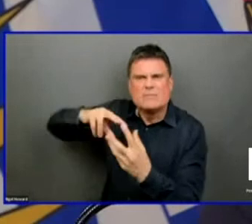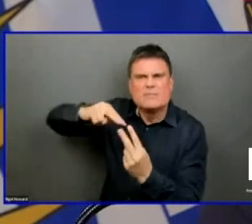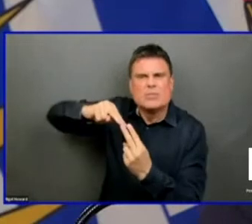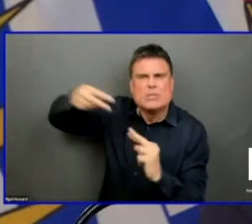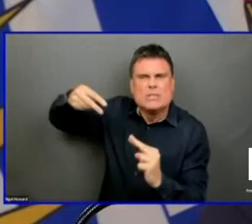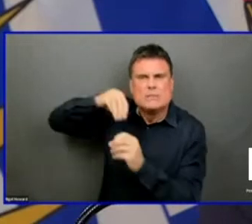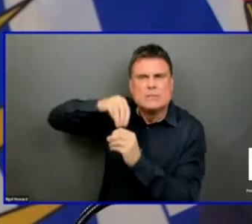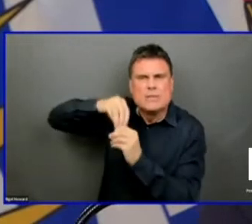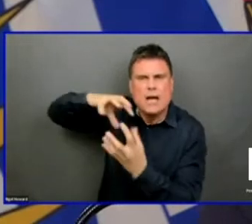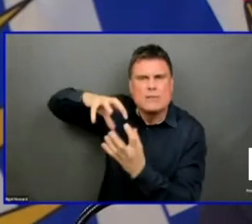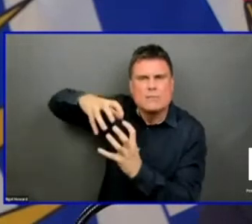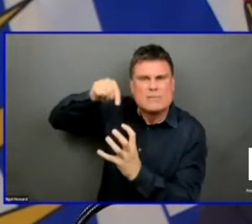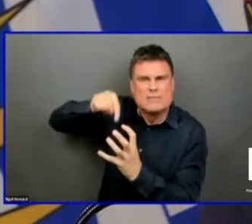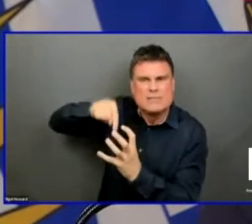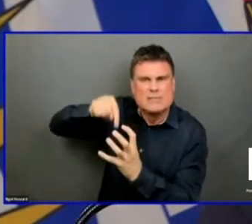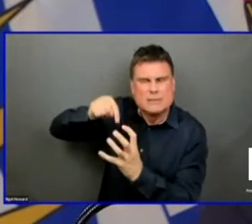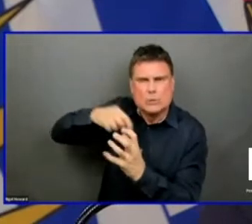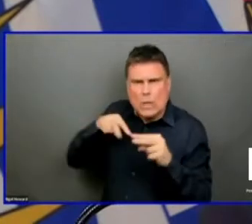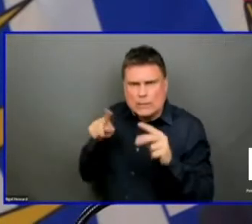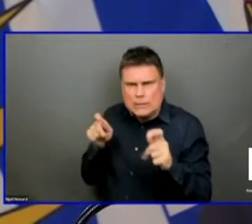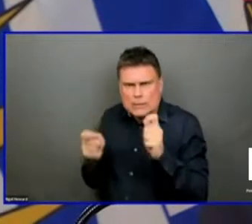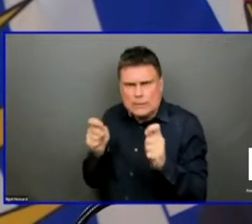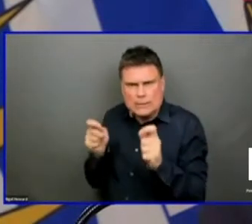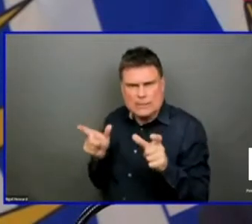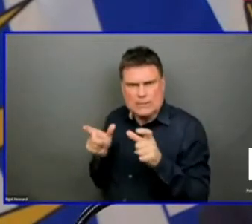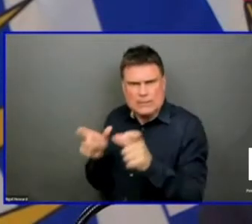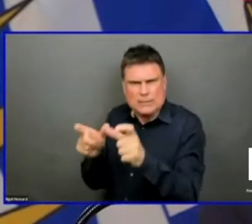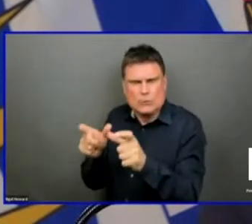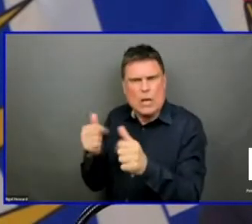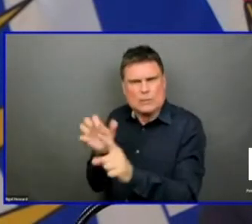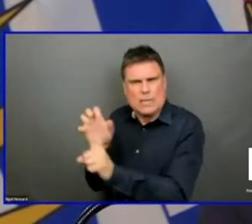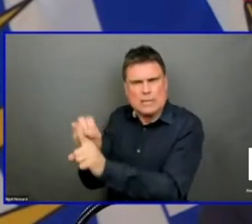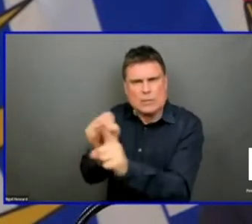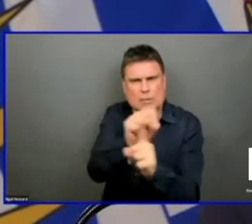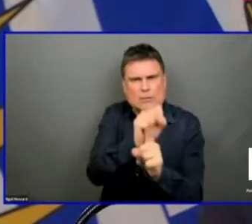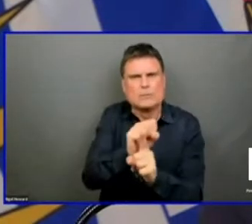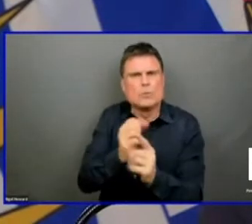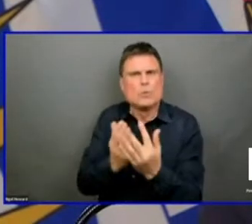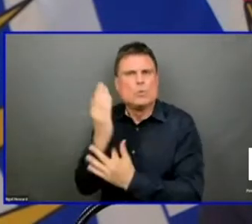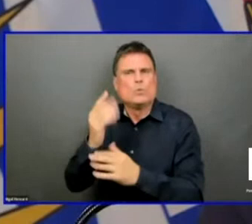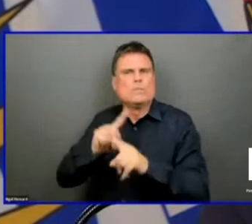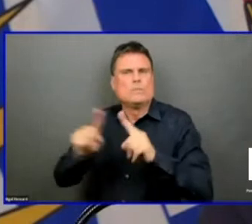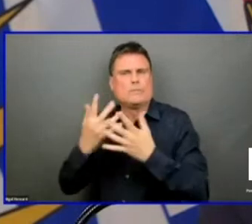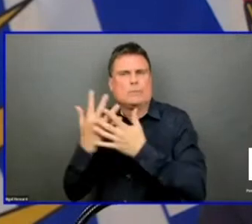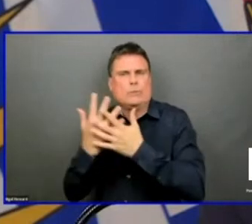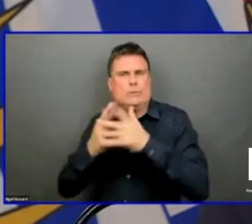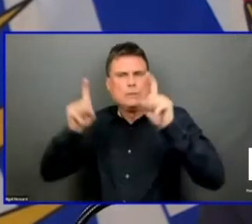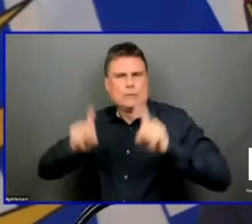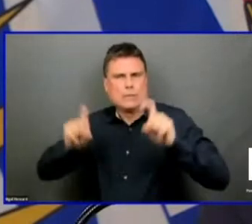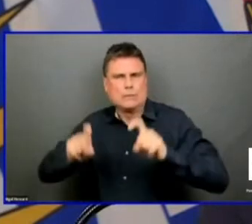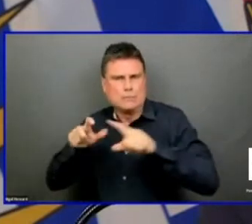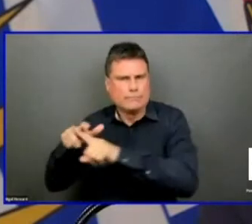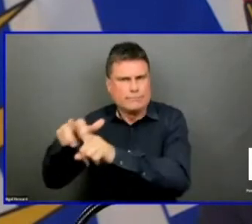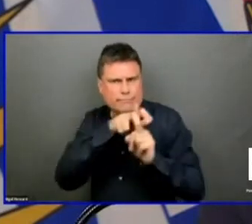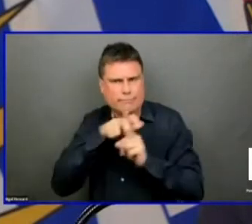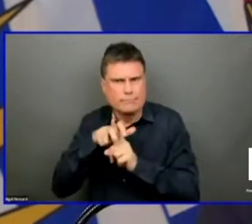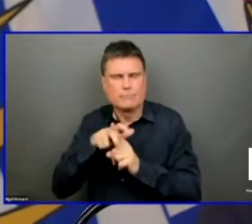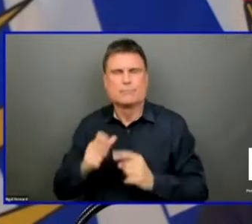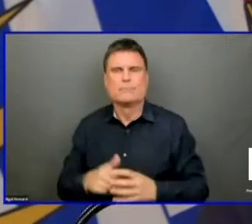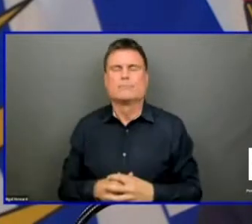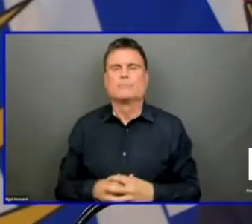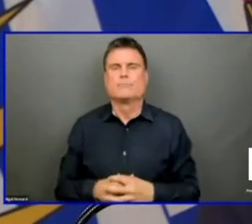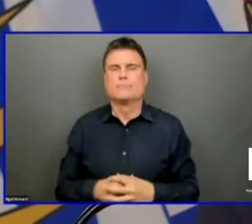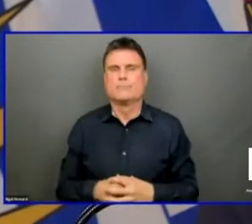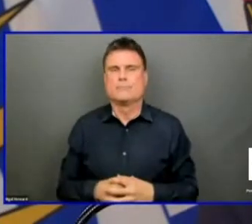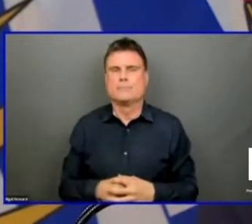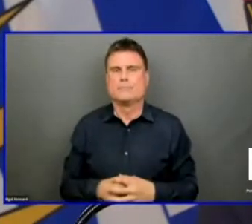测， answering 也就 that question. surveillance， 也 My 就 second 是 question is, you 监 had 测 said 国际旅 that 行来的。他说 we are 我们也要不断的在 testing 修正 bamlanivimab 因 in 为 certain 国